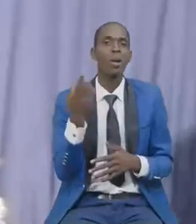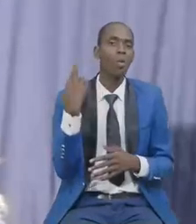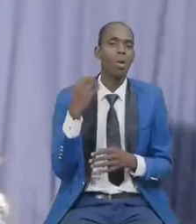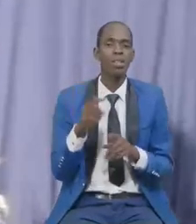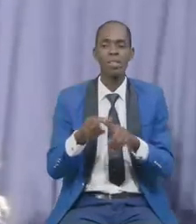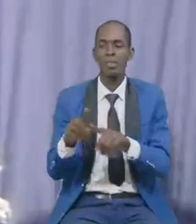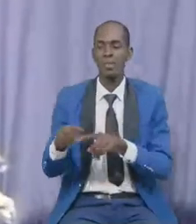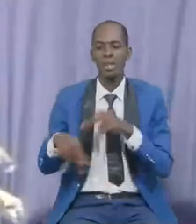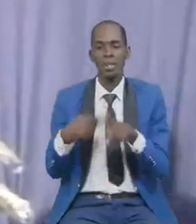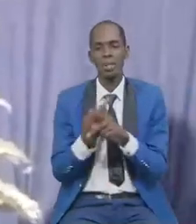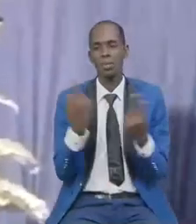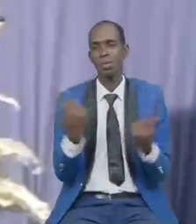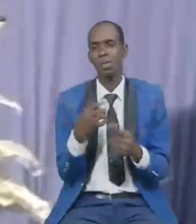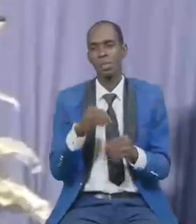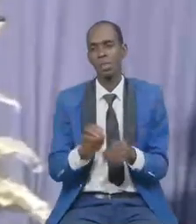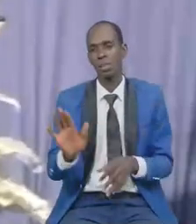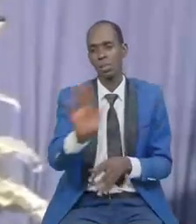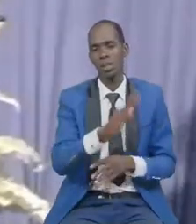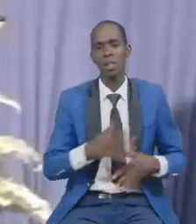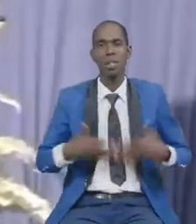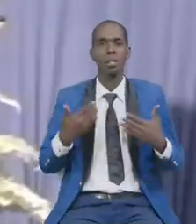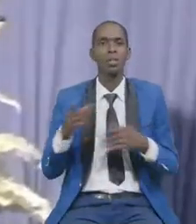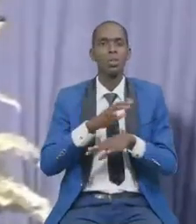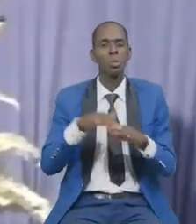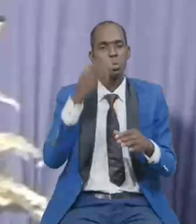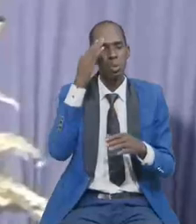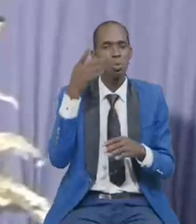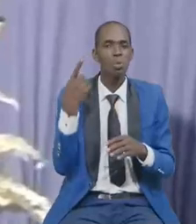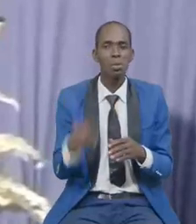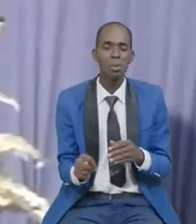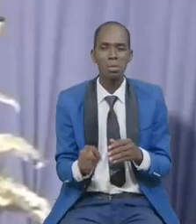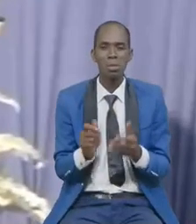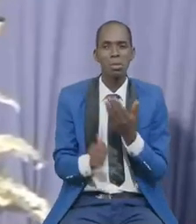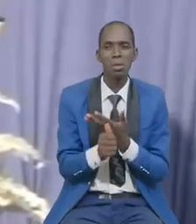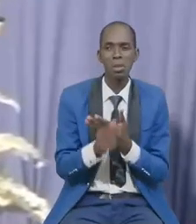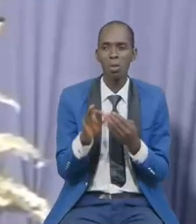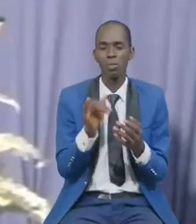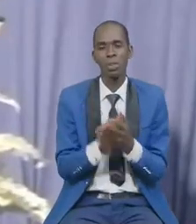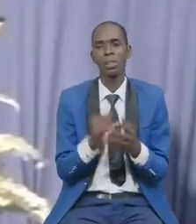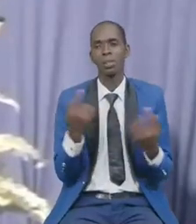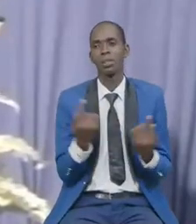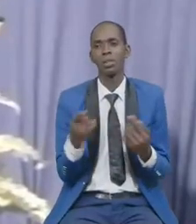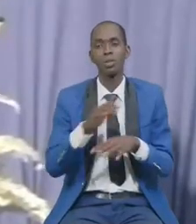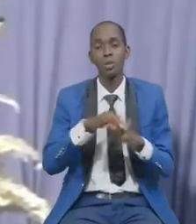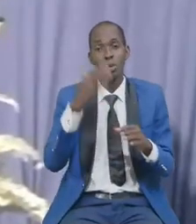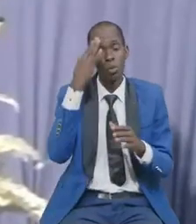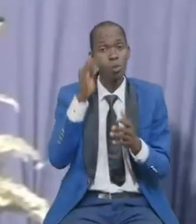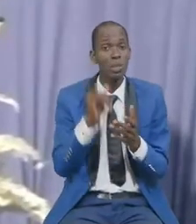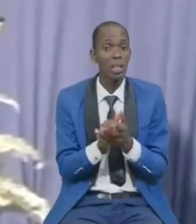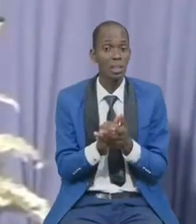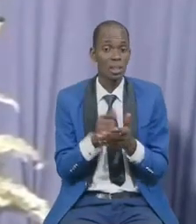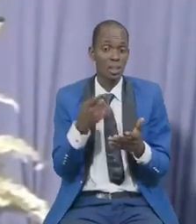vie. Ils ne connaissaient pas les conséquences de ces péchés. Ils ne savaient pas que l'âme qui pêche, c'est celle qui